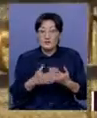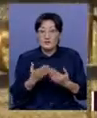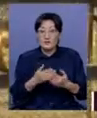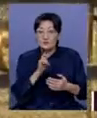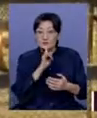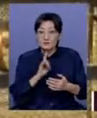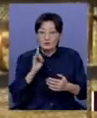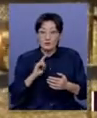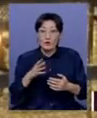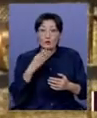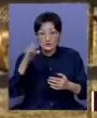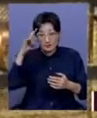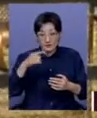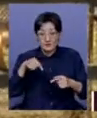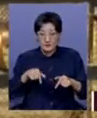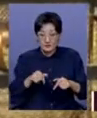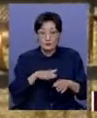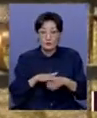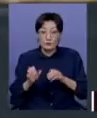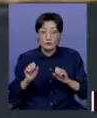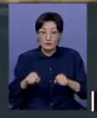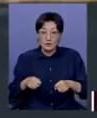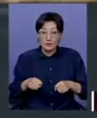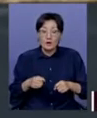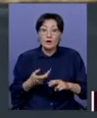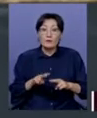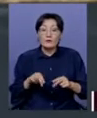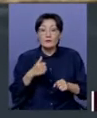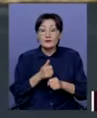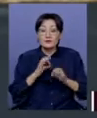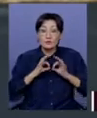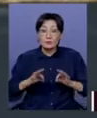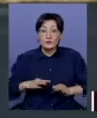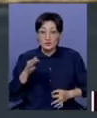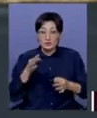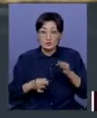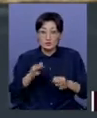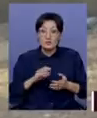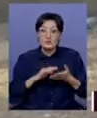қазақстандықтар үкімді елінде өтеуге өтініш білдіре алады. Ондай жағдайда бас прокурор сотқа жүгінеді.